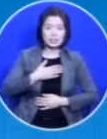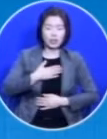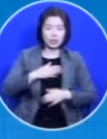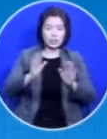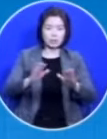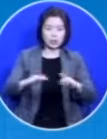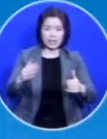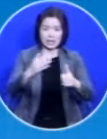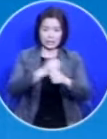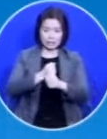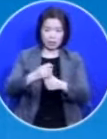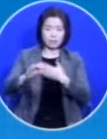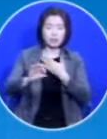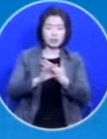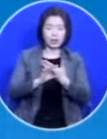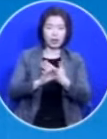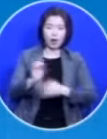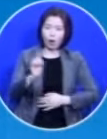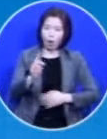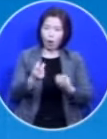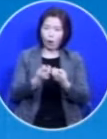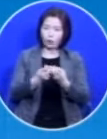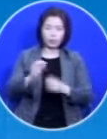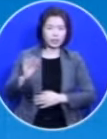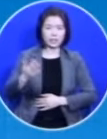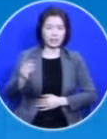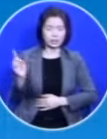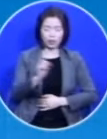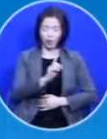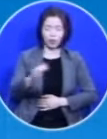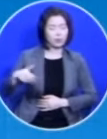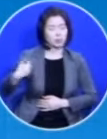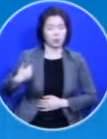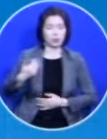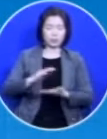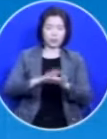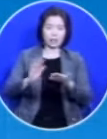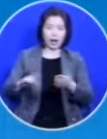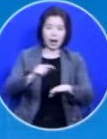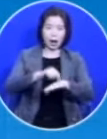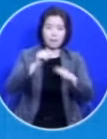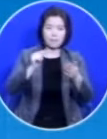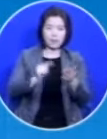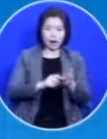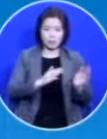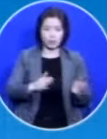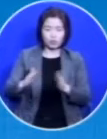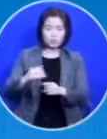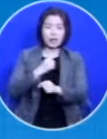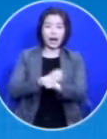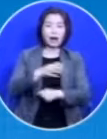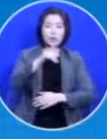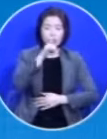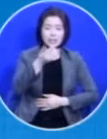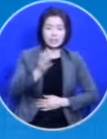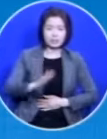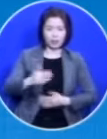이번에 붙잡히면 어떻게 될지 전혀 모릅니다 마음에 준비는 하고 있지만